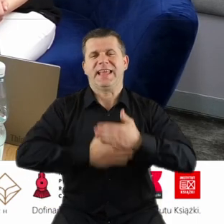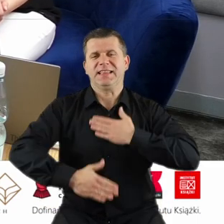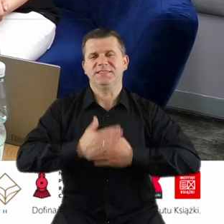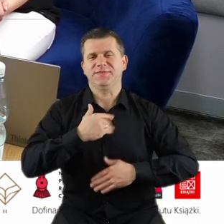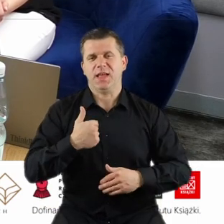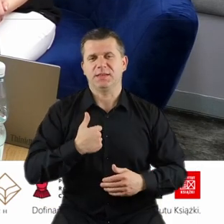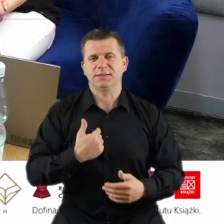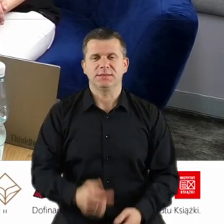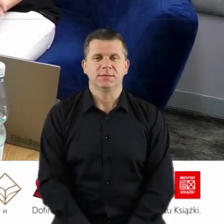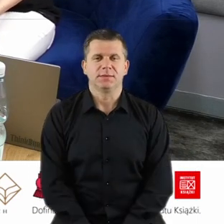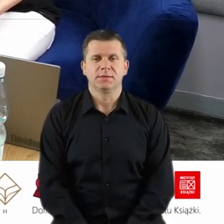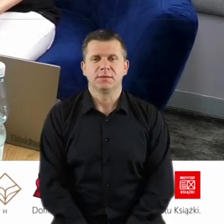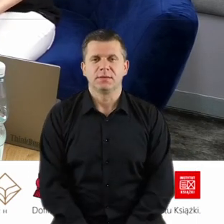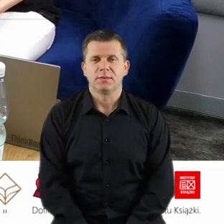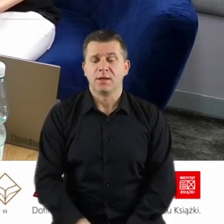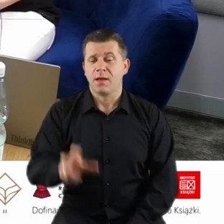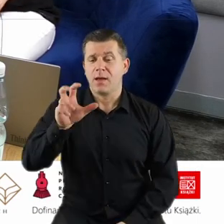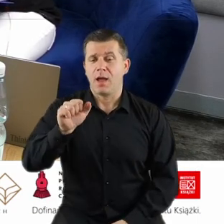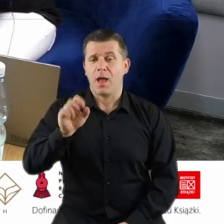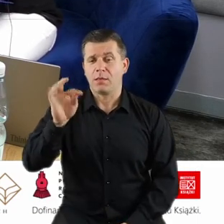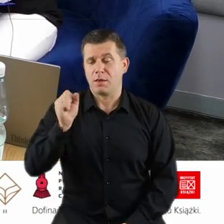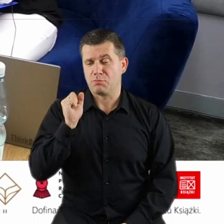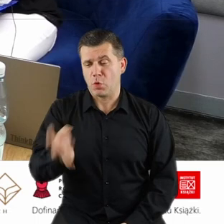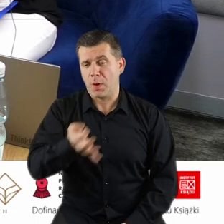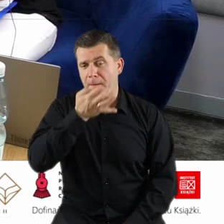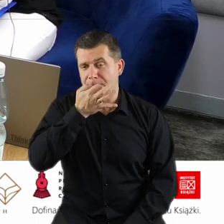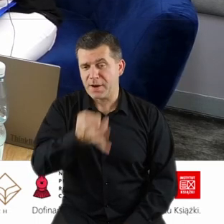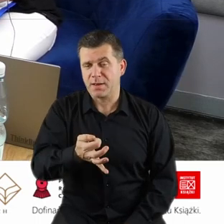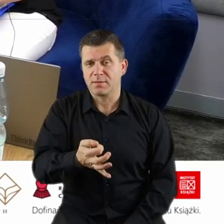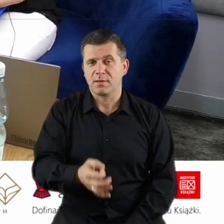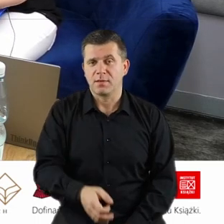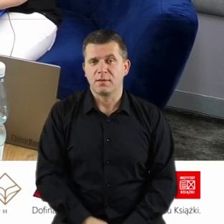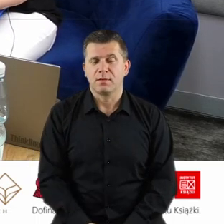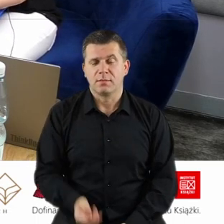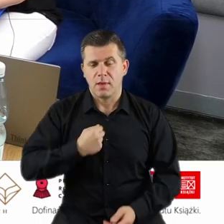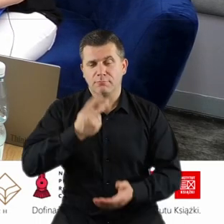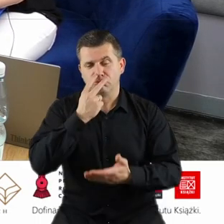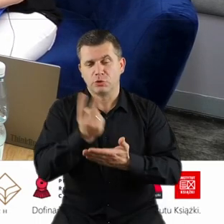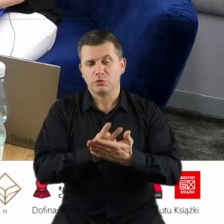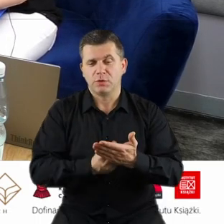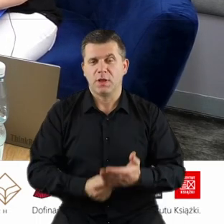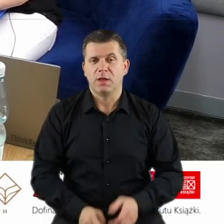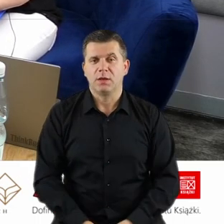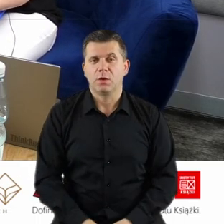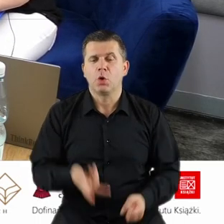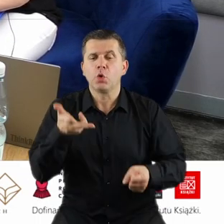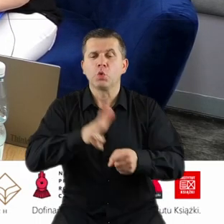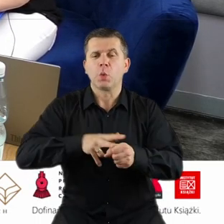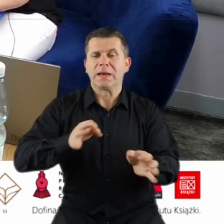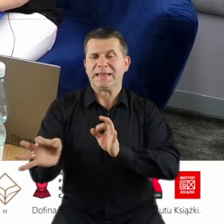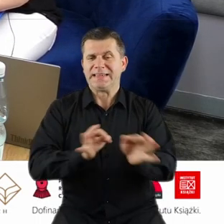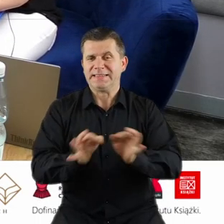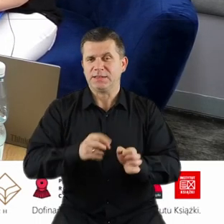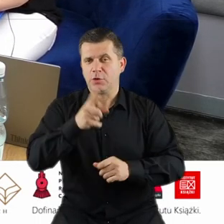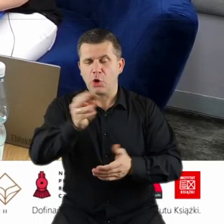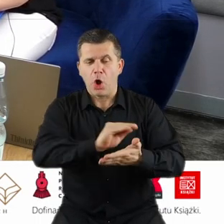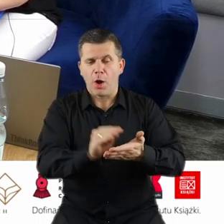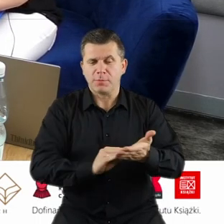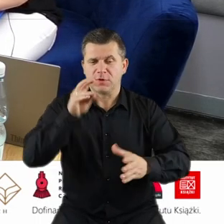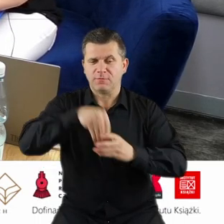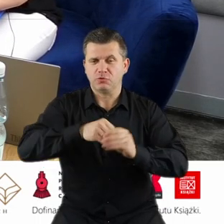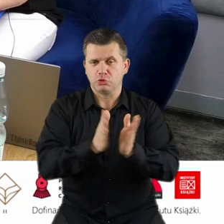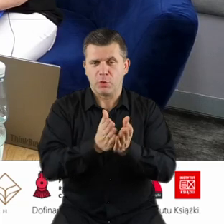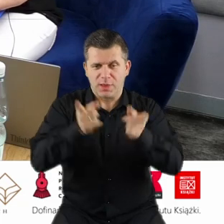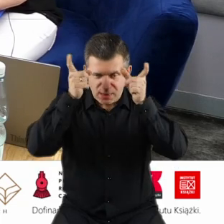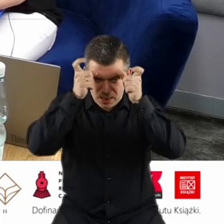satysfakcji ogromnej. Na czacie pojawiły się pytania od czytelników, pozwolę sobie Proszę bardzo. przeczytać. Która z historii, które